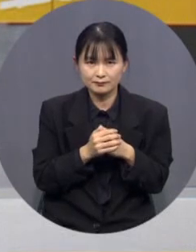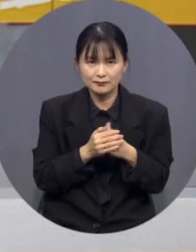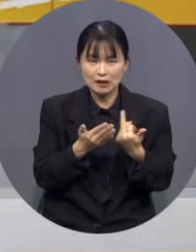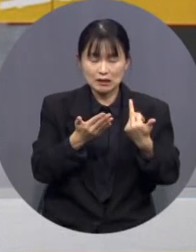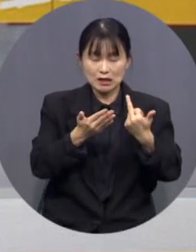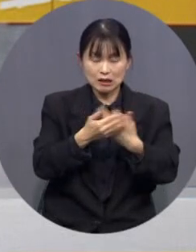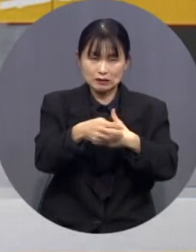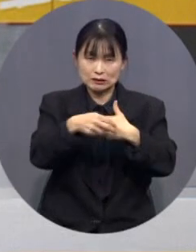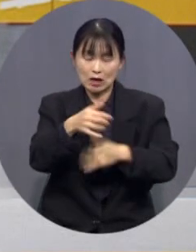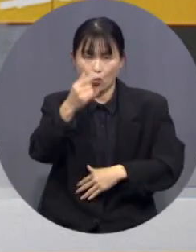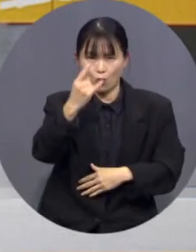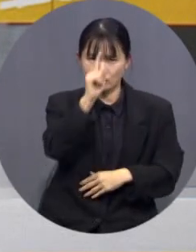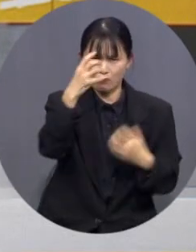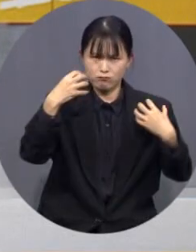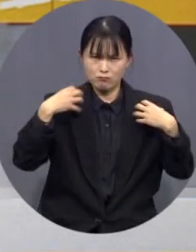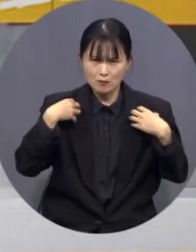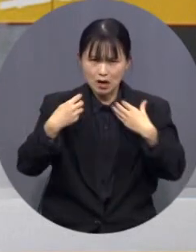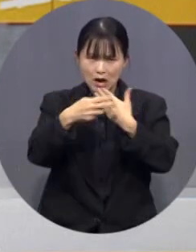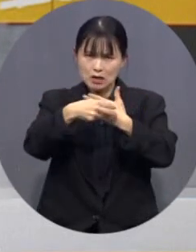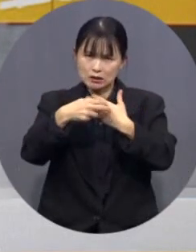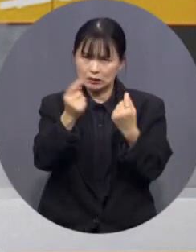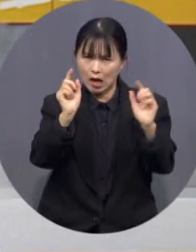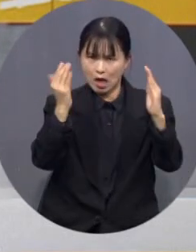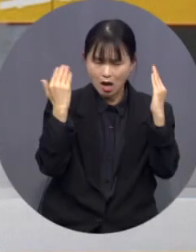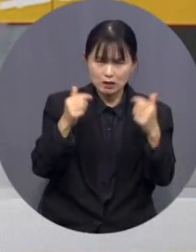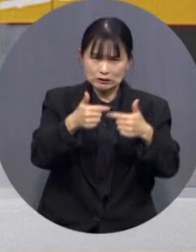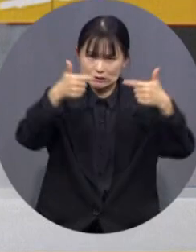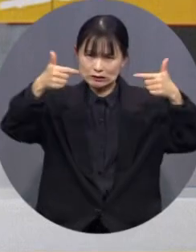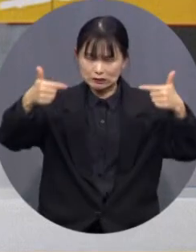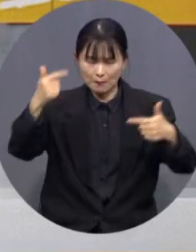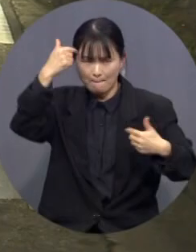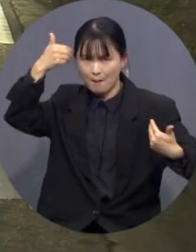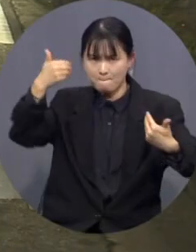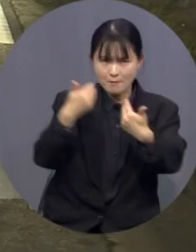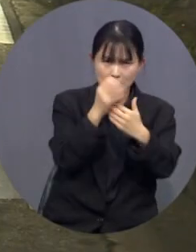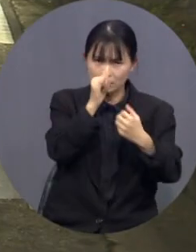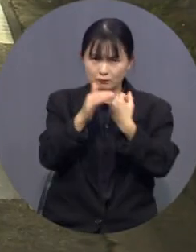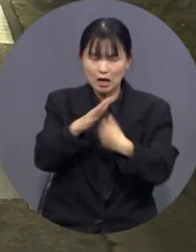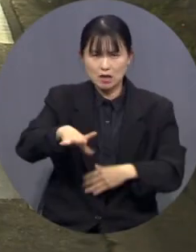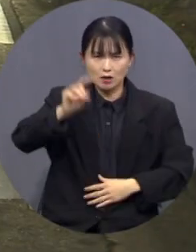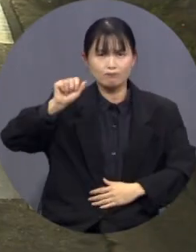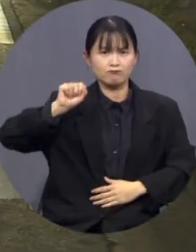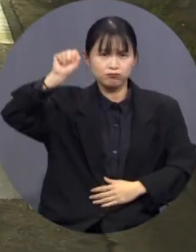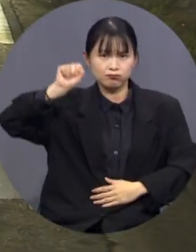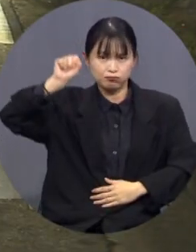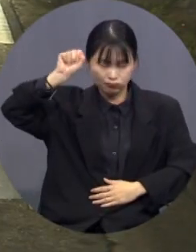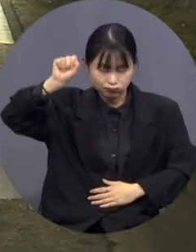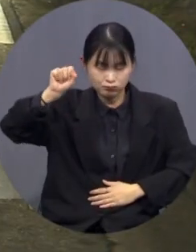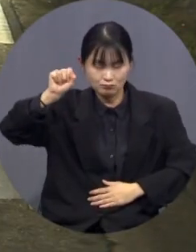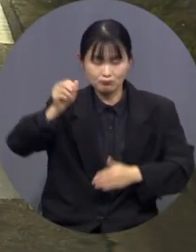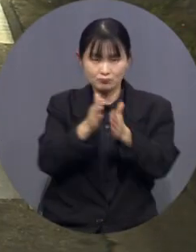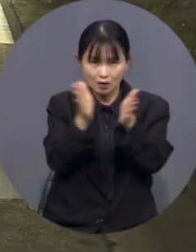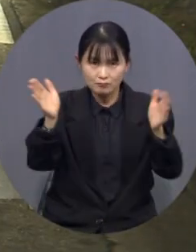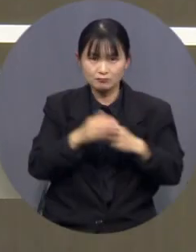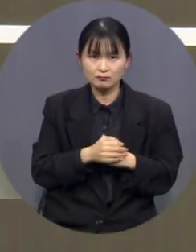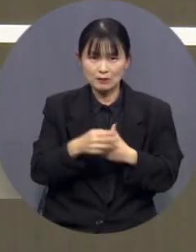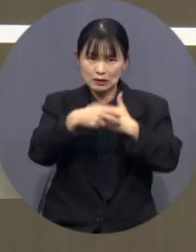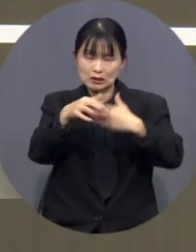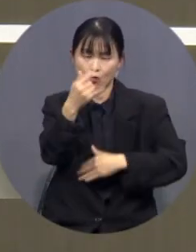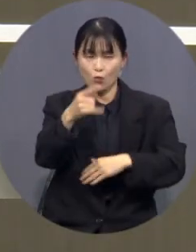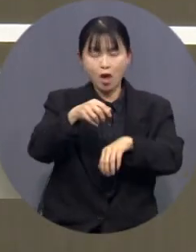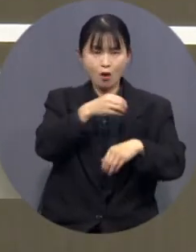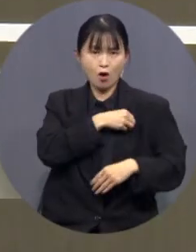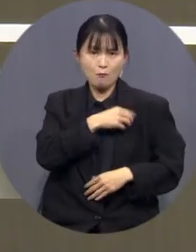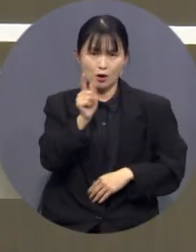제주도 의사회가 정부의 의대 정원 증원 정책에 반발하며 첫 규탄 대회를 열었습니다. 의사회